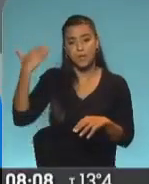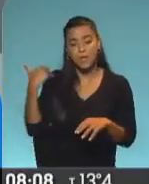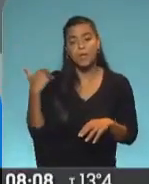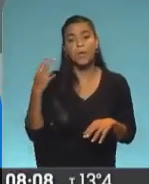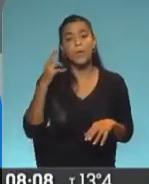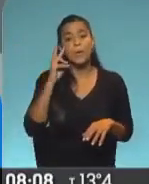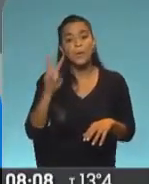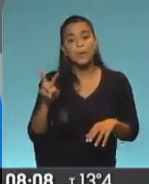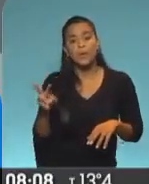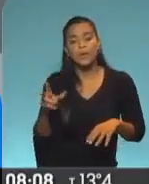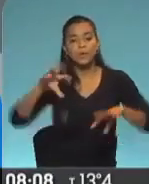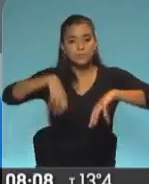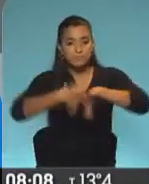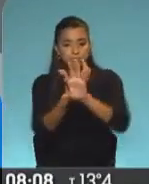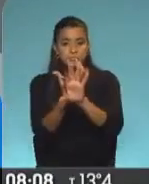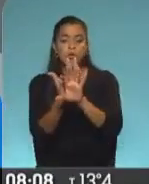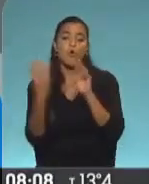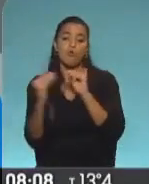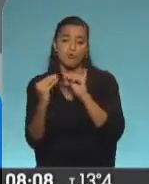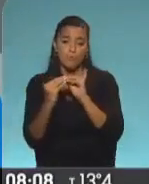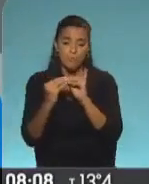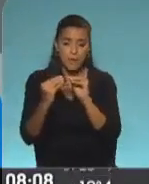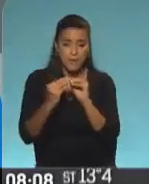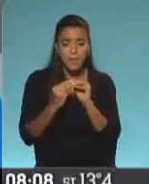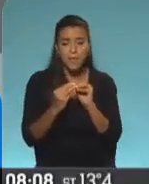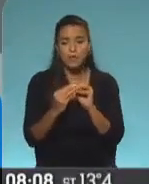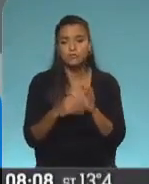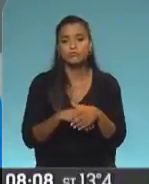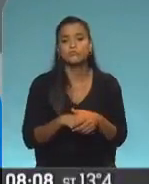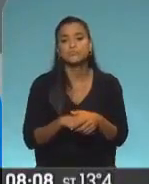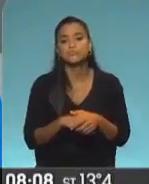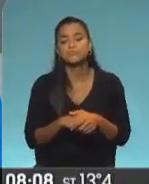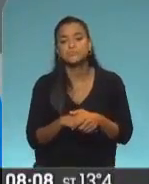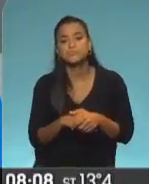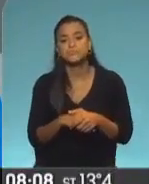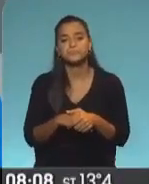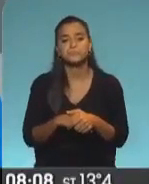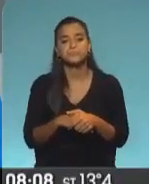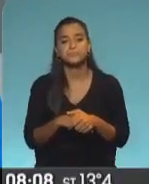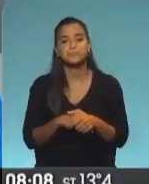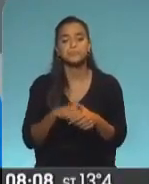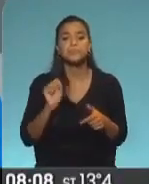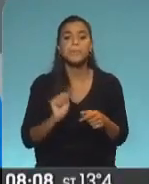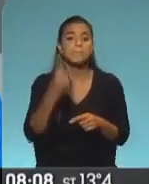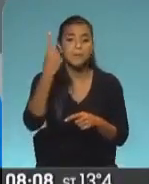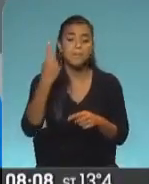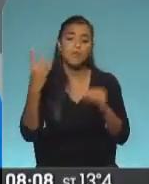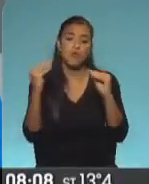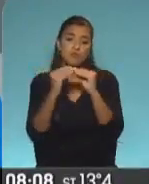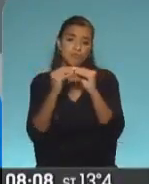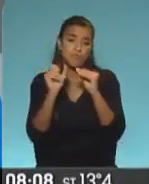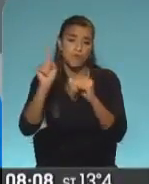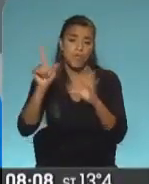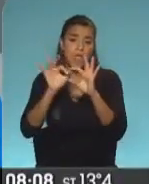depuis quelques jours organisé de nombreuses rencontres visio avec plusieurs